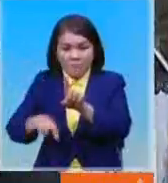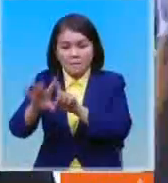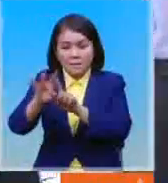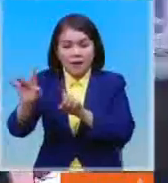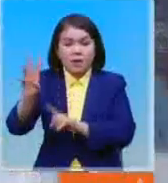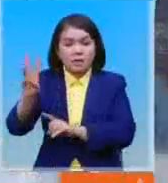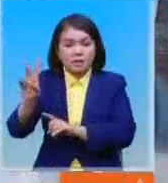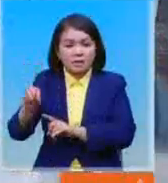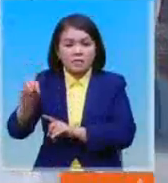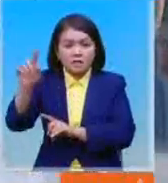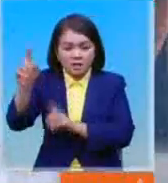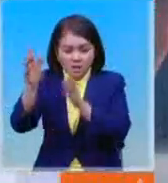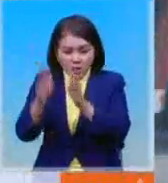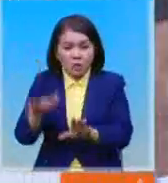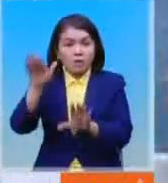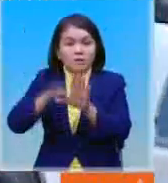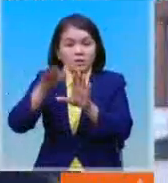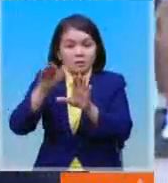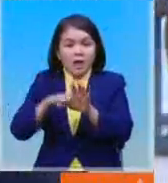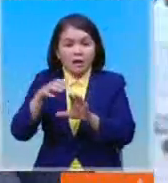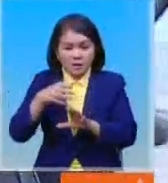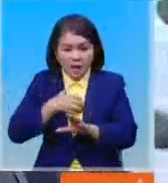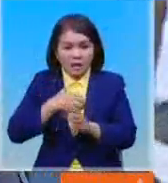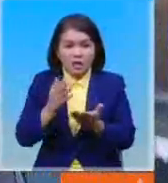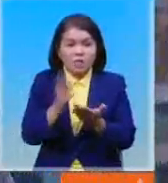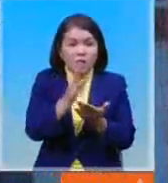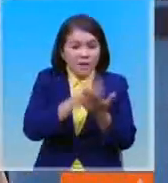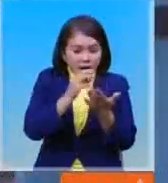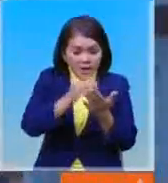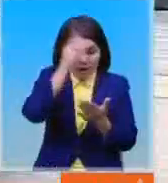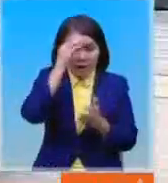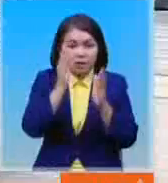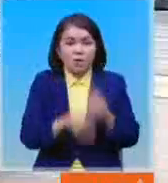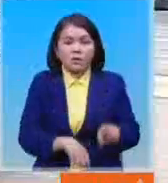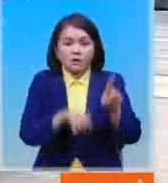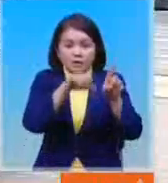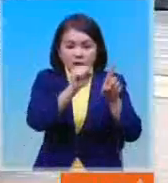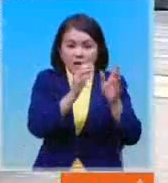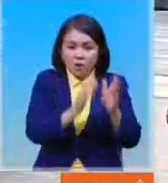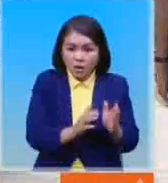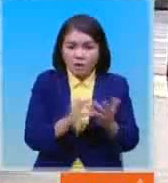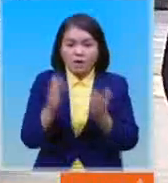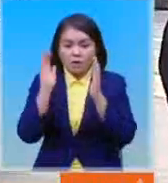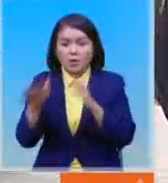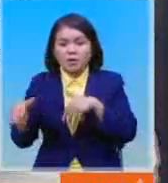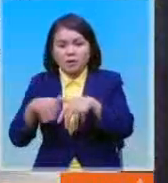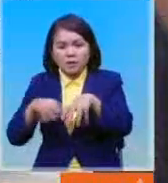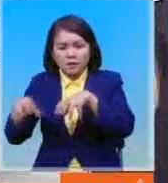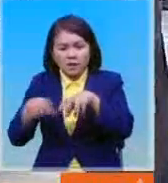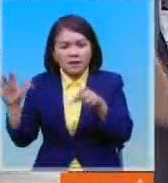119,871 คนจำนวนผู้สมัครที่ยืนยันการเลือกสาขาอยู่ที่ 111,068 คนและมีผู้ดำเนินการไม่สมบู